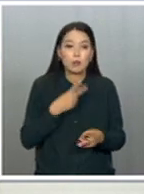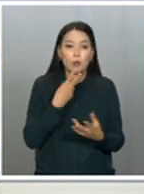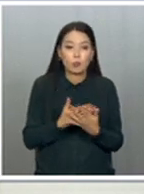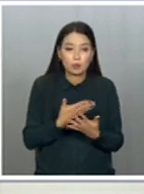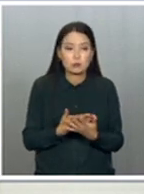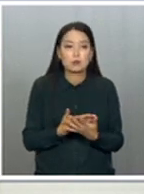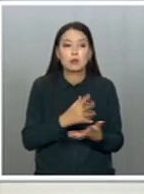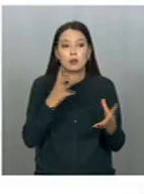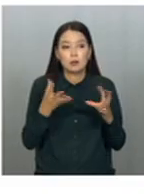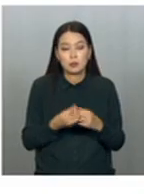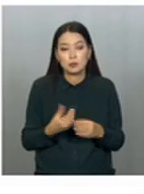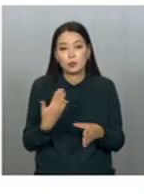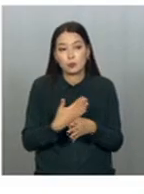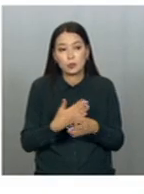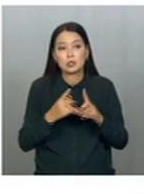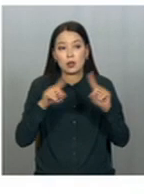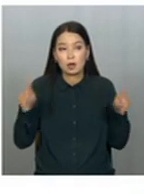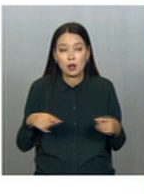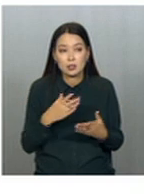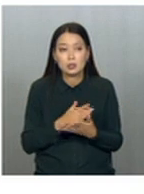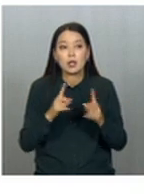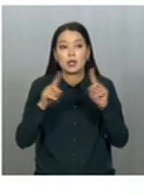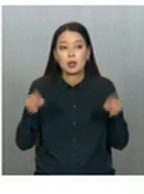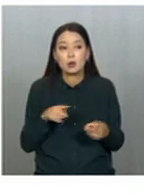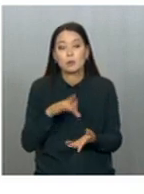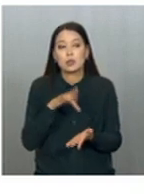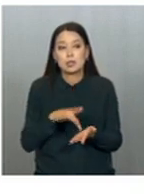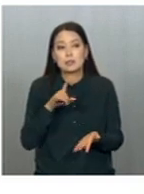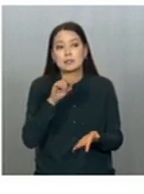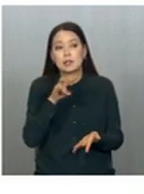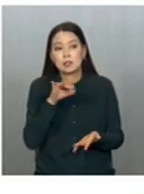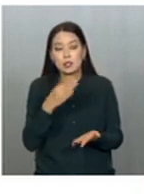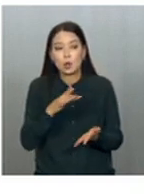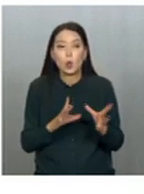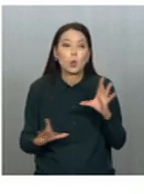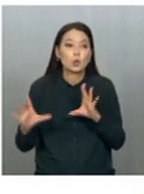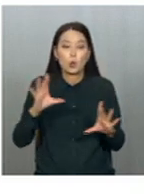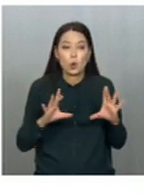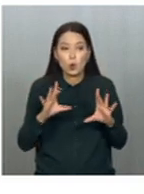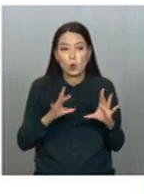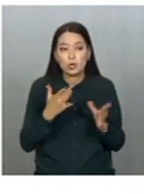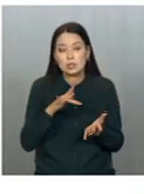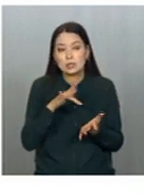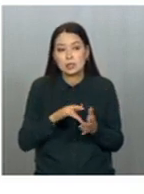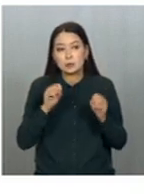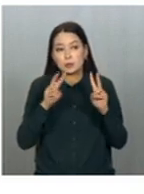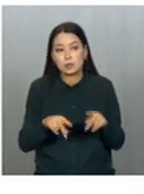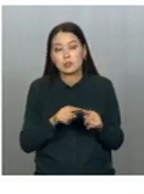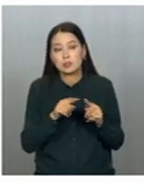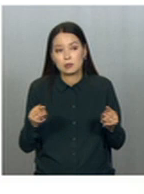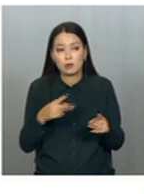көмекші құрал. Карта орталығында еңістік дөңгелектердің радиалды сызықтар түріндегі